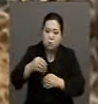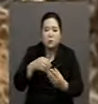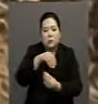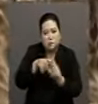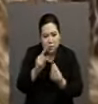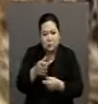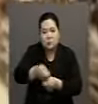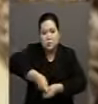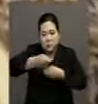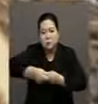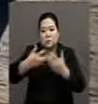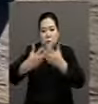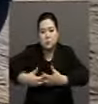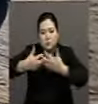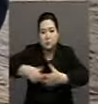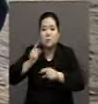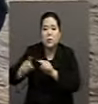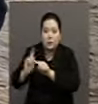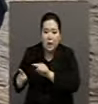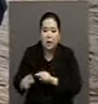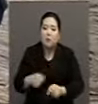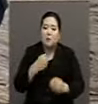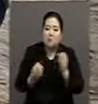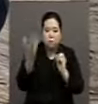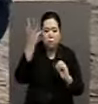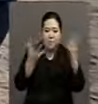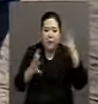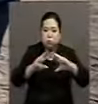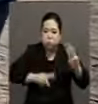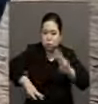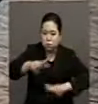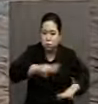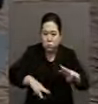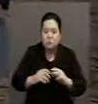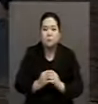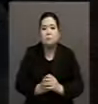าพความเป็นจริงที่ไม่ได้เอื้อให้ประชาชนที่เพิ่มขึ้นทุกวันได้ทำอะไรมากนัก